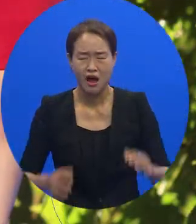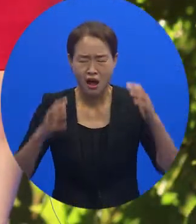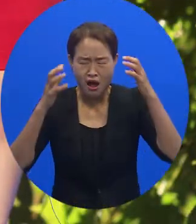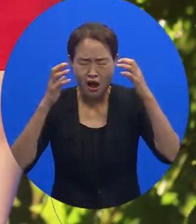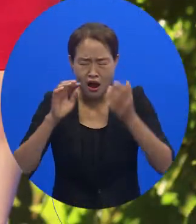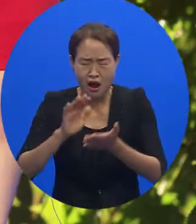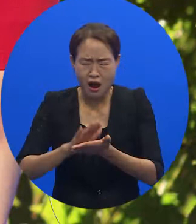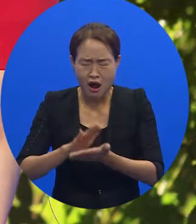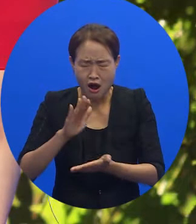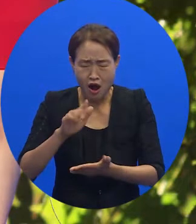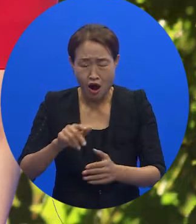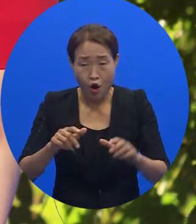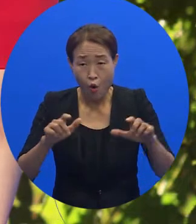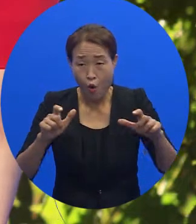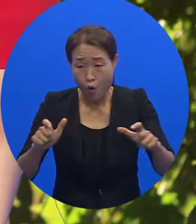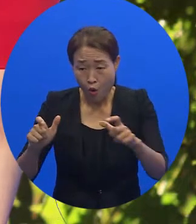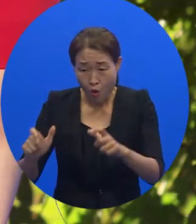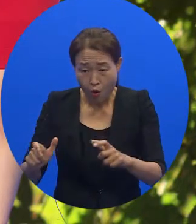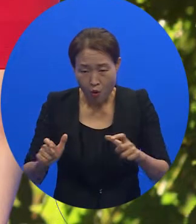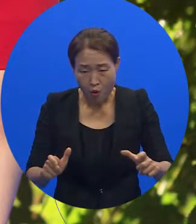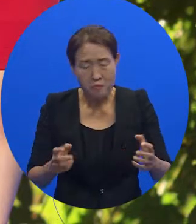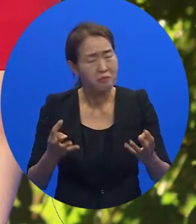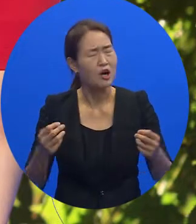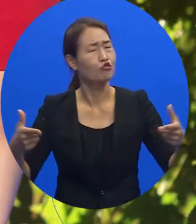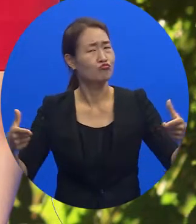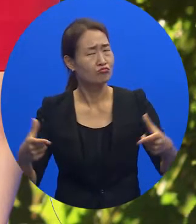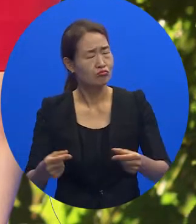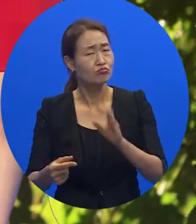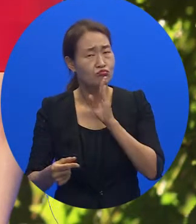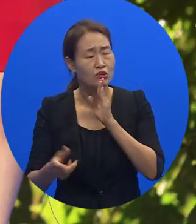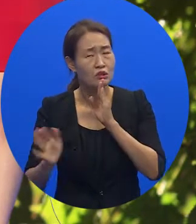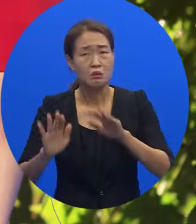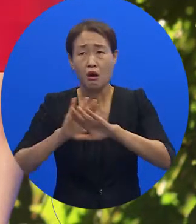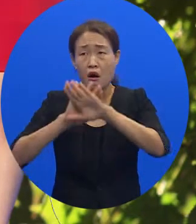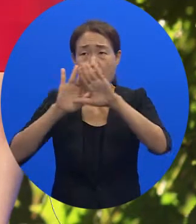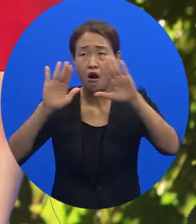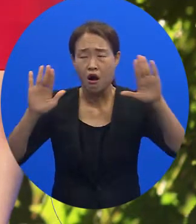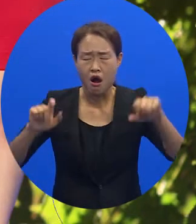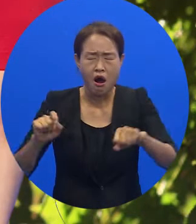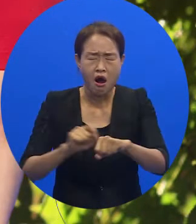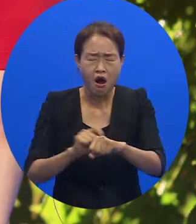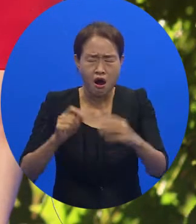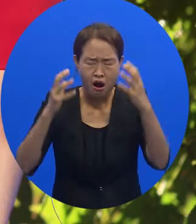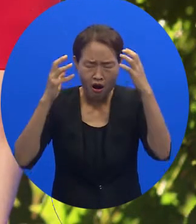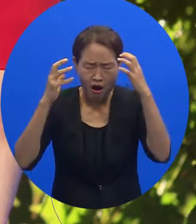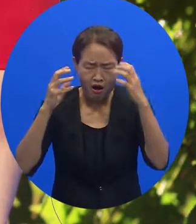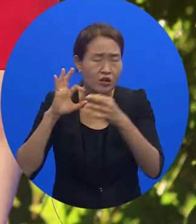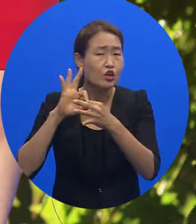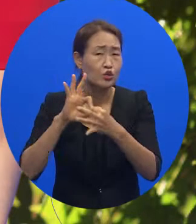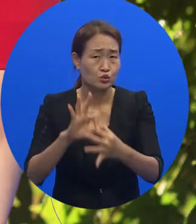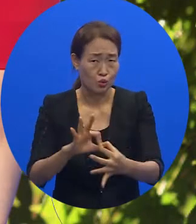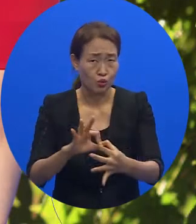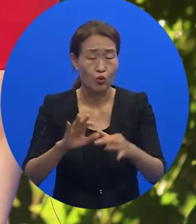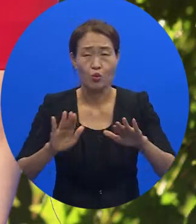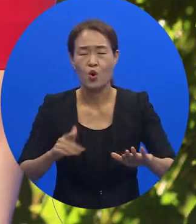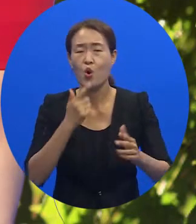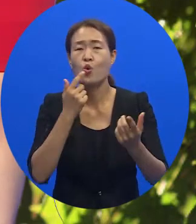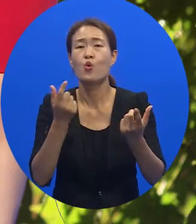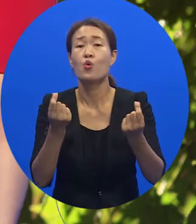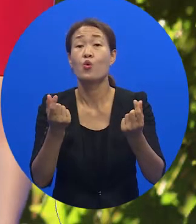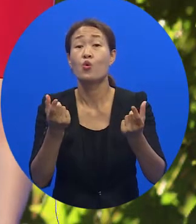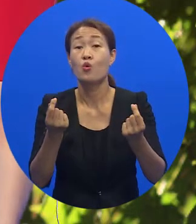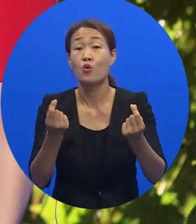열대야가 나타나는 지역은 꽤 줄었지만 낮 동안 폭염특보는 계속되고 있습니다. 오늘도 찜통더위가